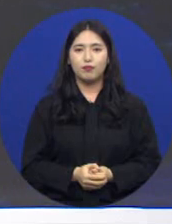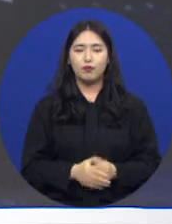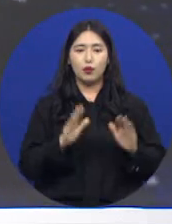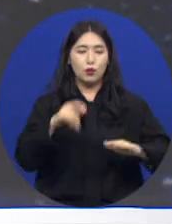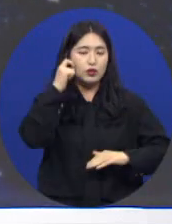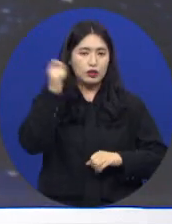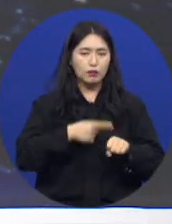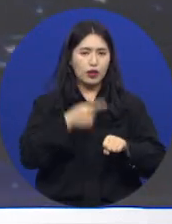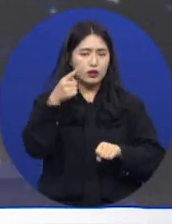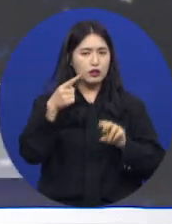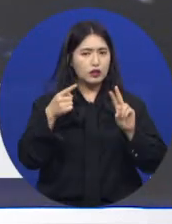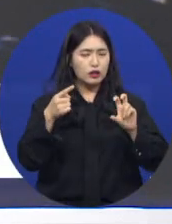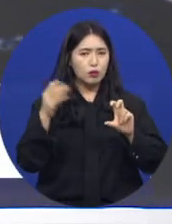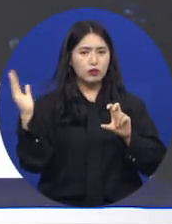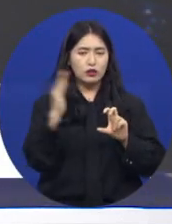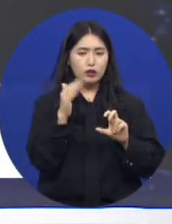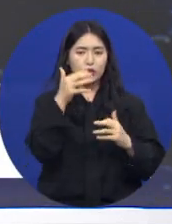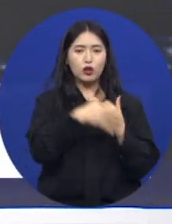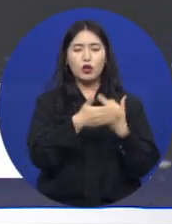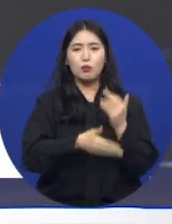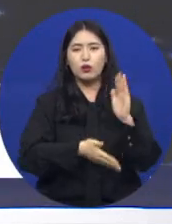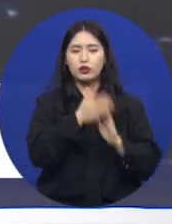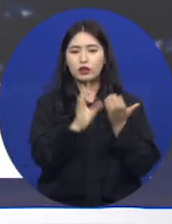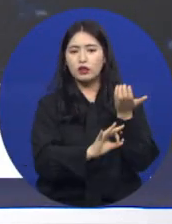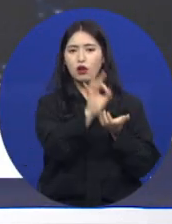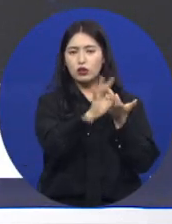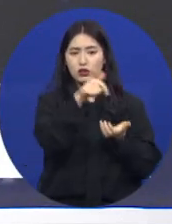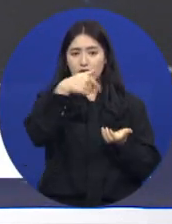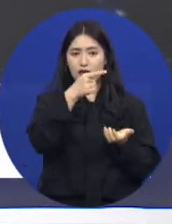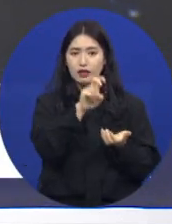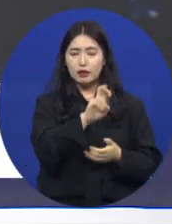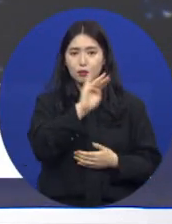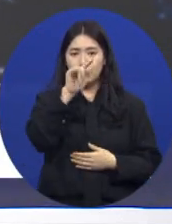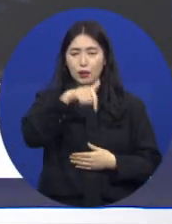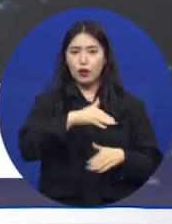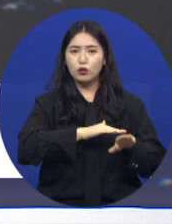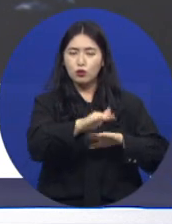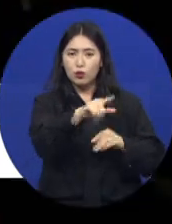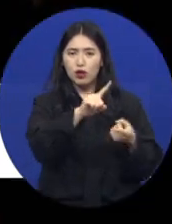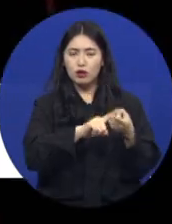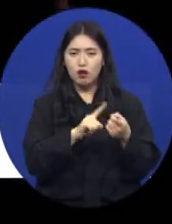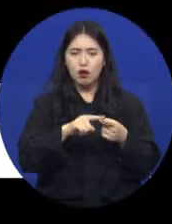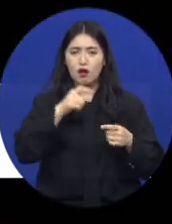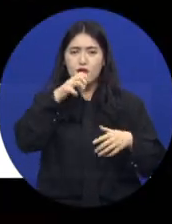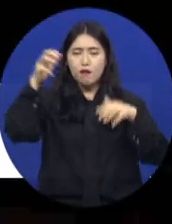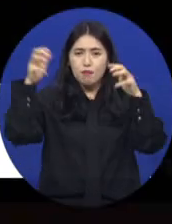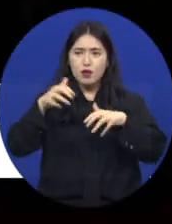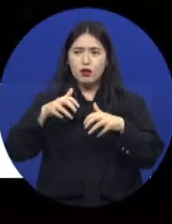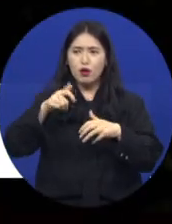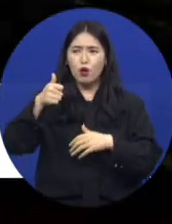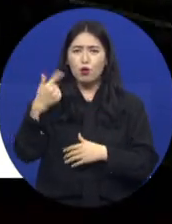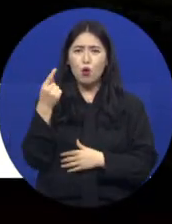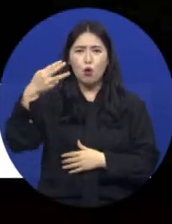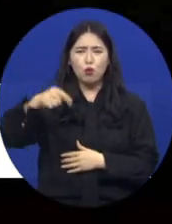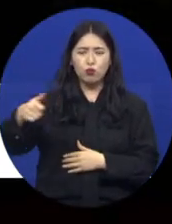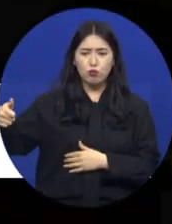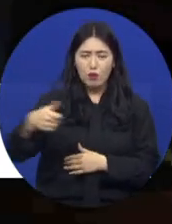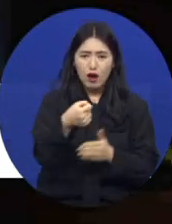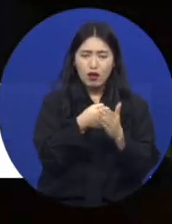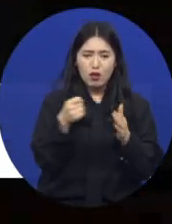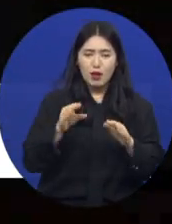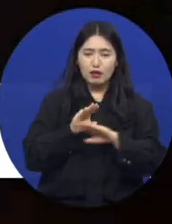오늘 새벽 1시 25분쯤 서귀포시 성산읍 금백조로에서 빗길에 갑자기 뛰쳐나온 노루를 피하려던